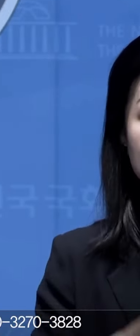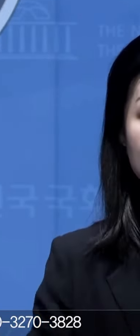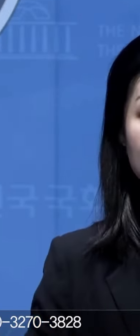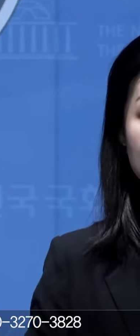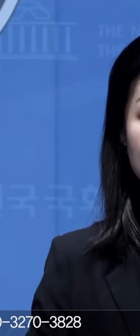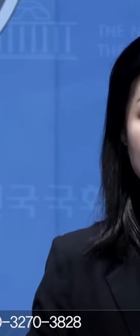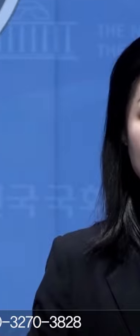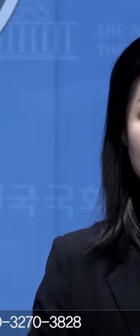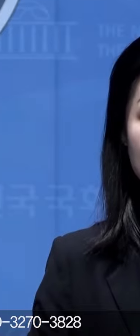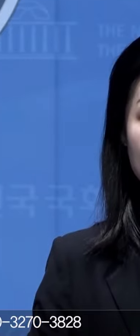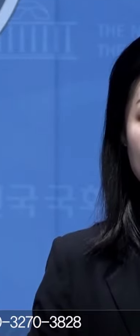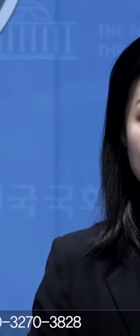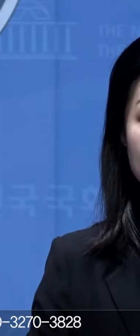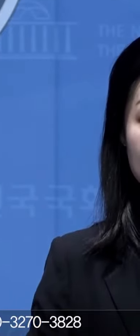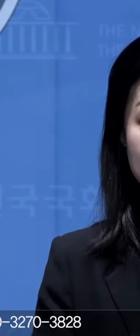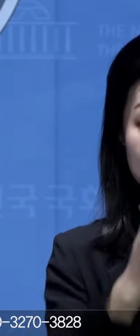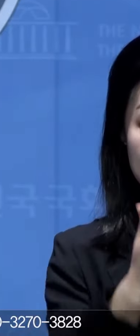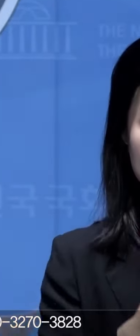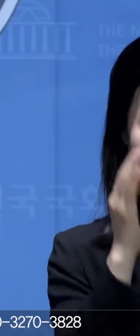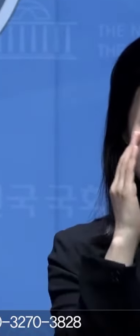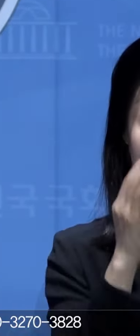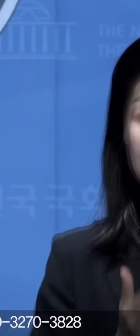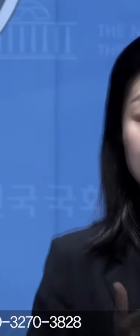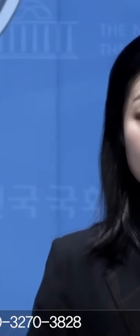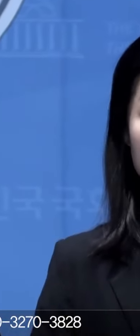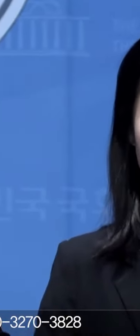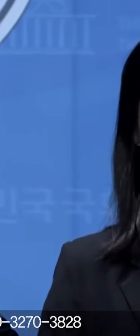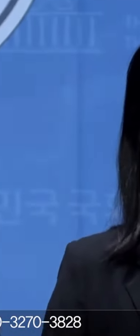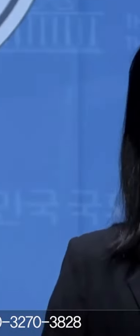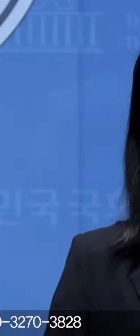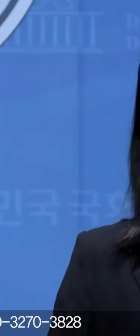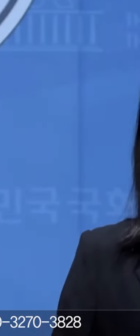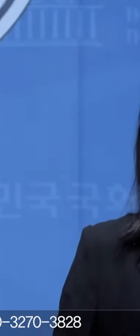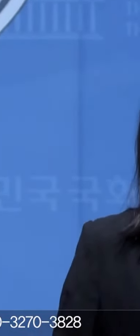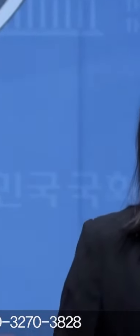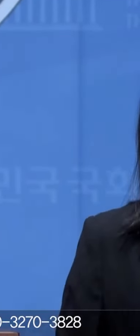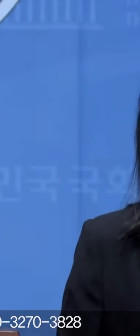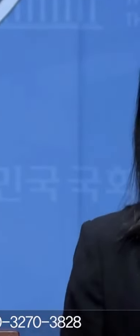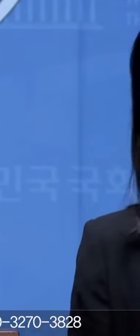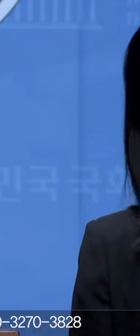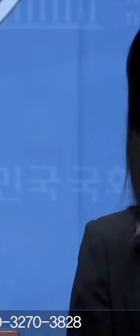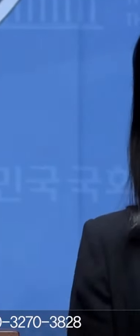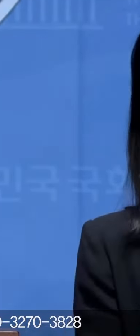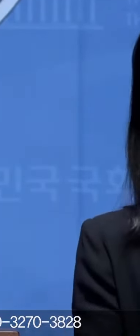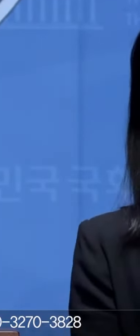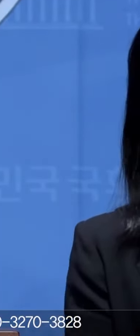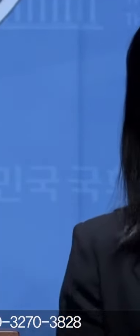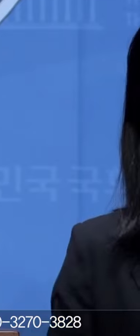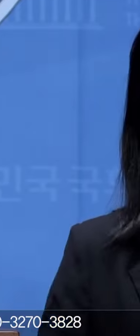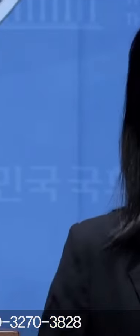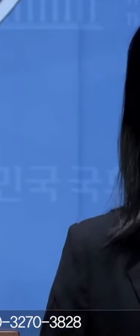우리 성명서를 낭독하도록 하겠습니다 예 중대 사태라고